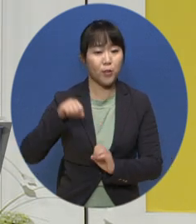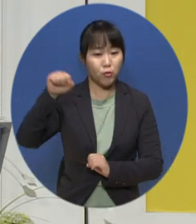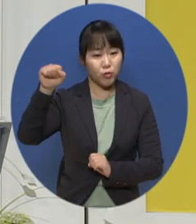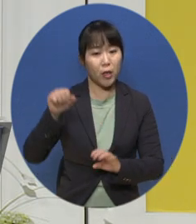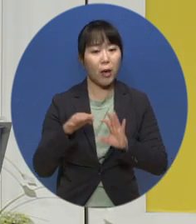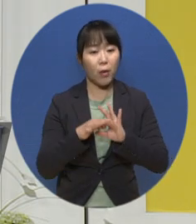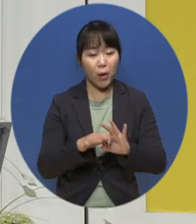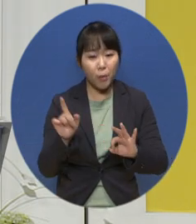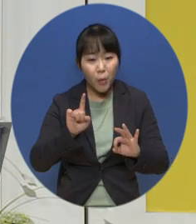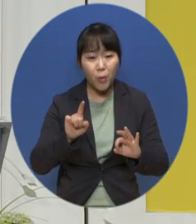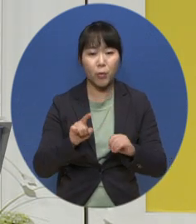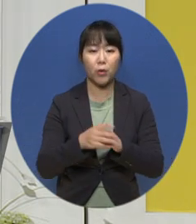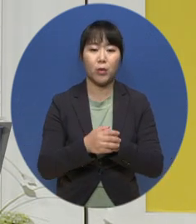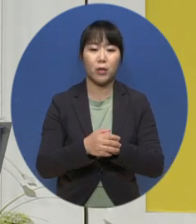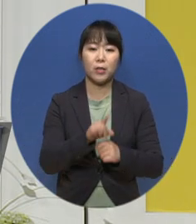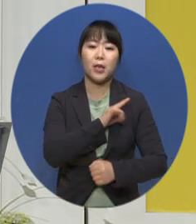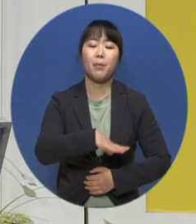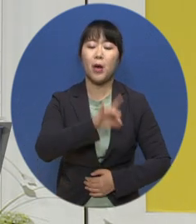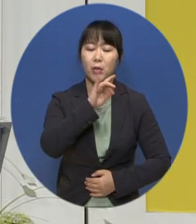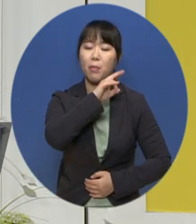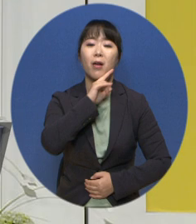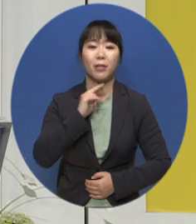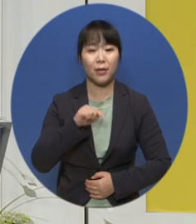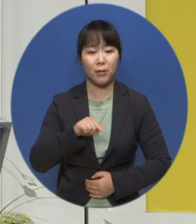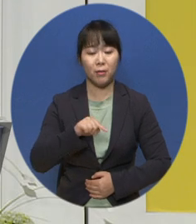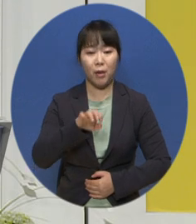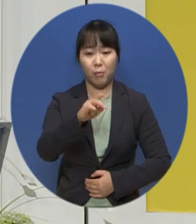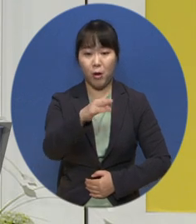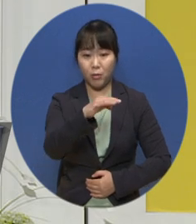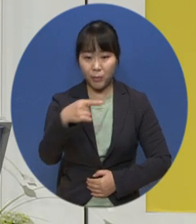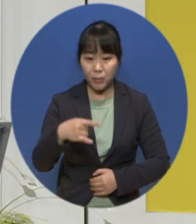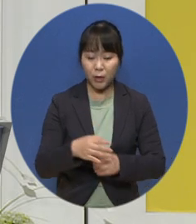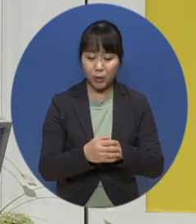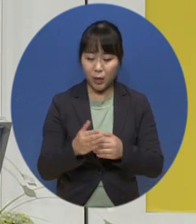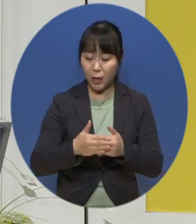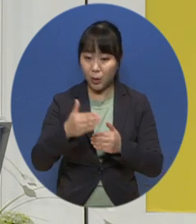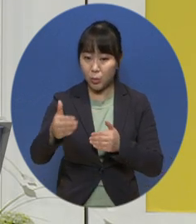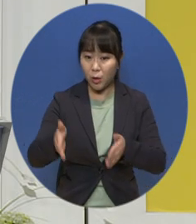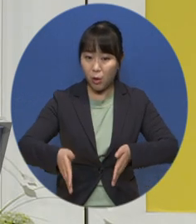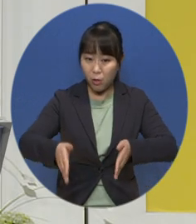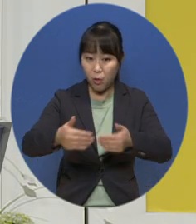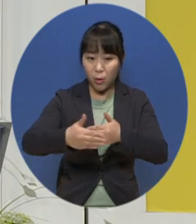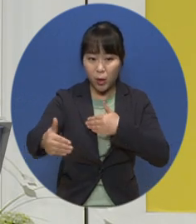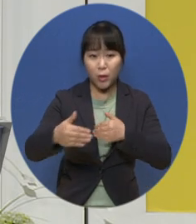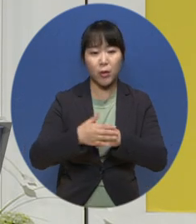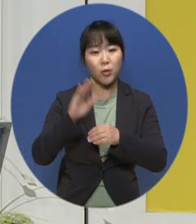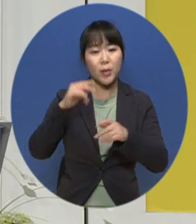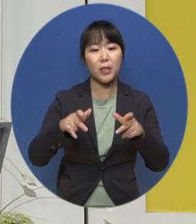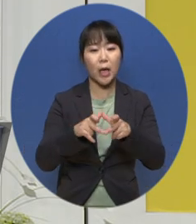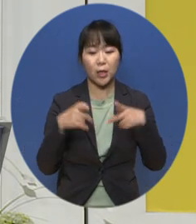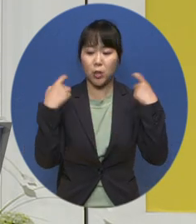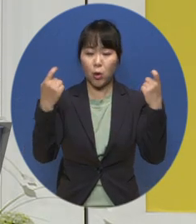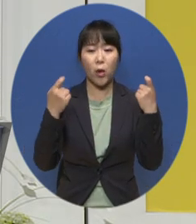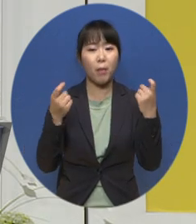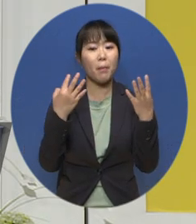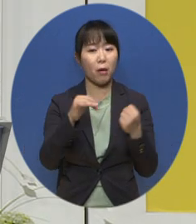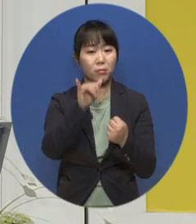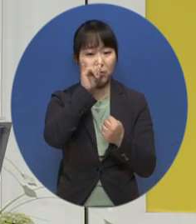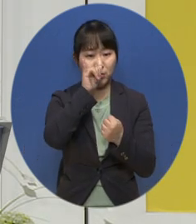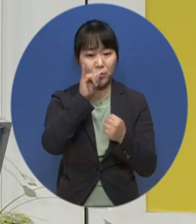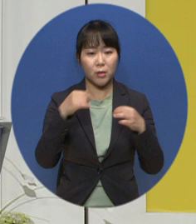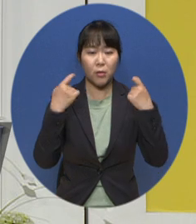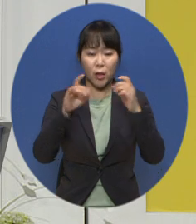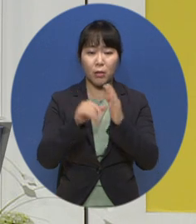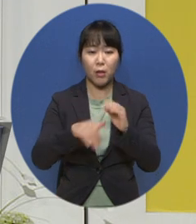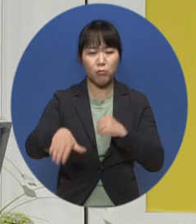분야가 무슨 편이죠 우선 이동성 거리와 그 다음에 요새는 장애인들도 여행을 많이 합니다 뇌 하는데